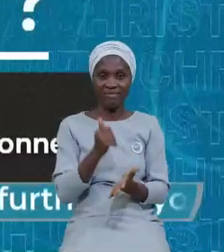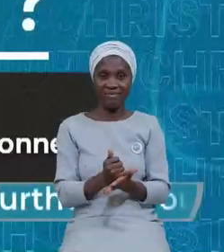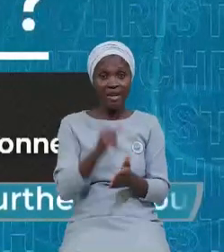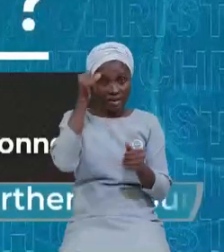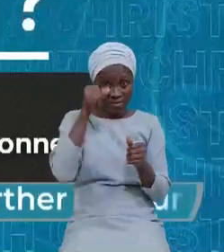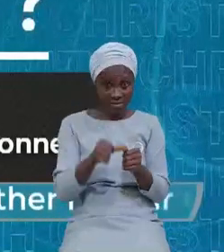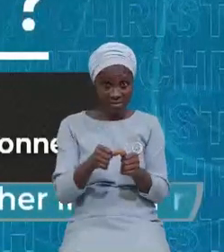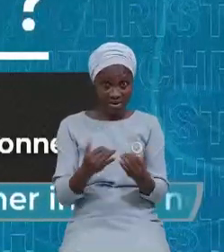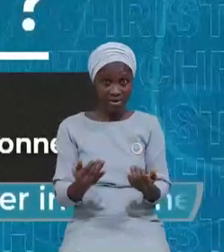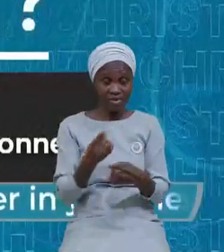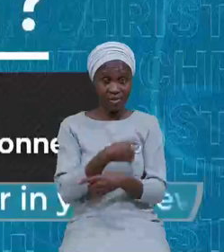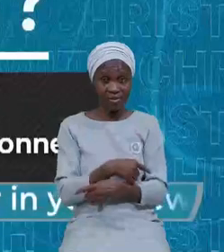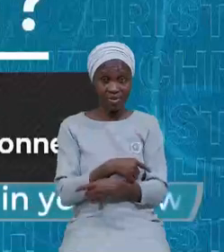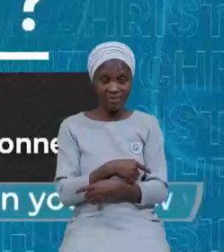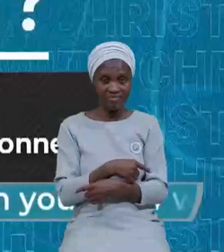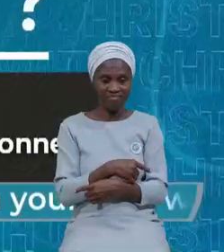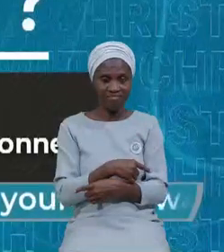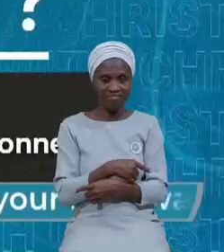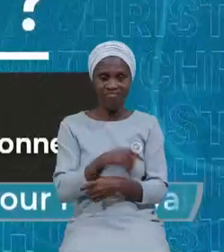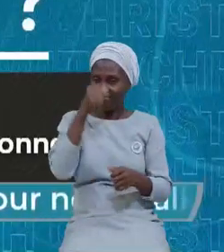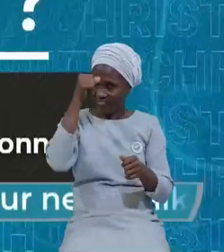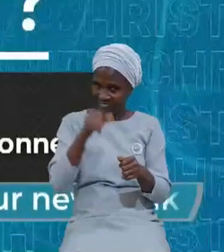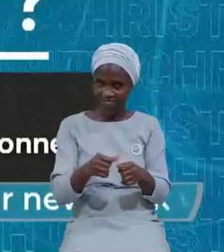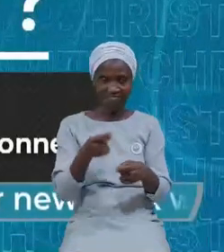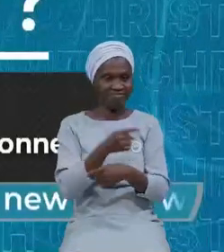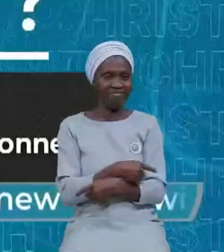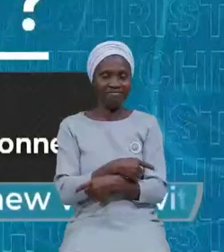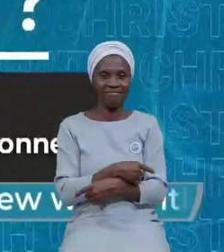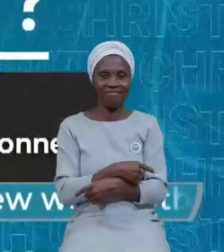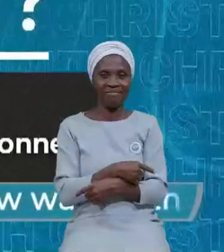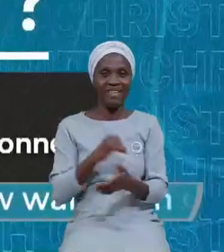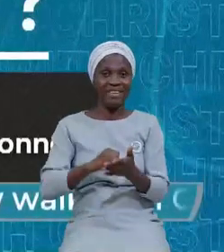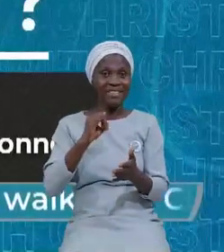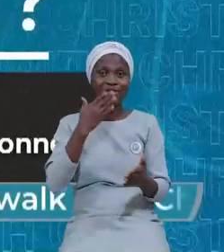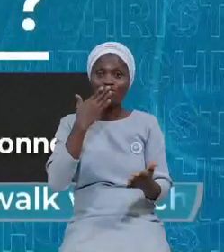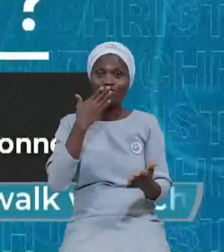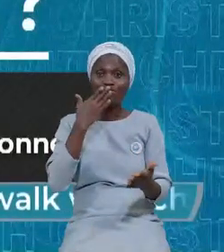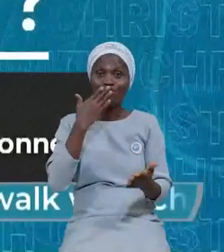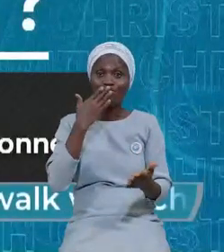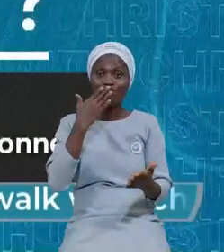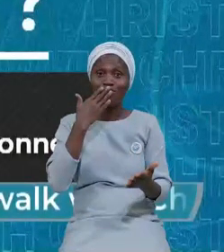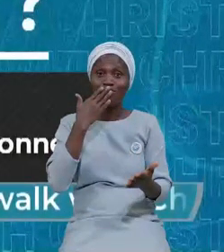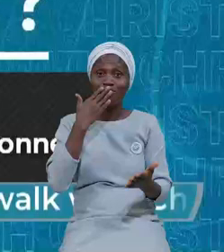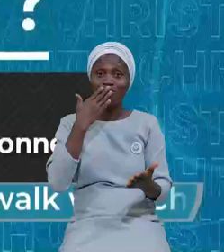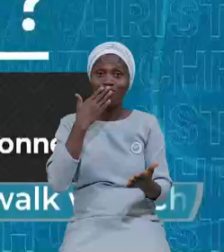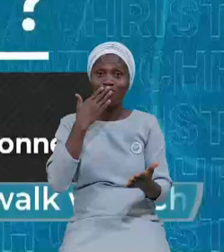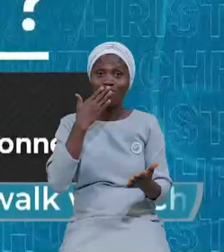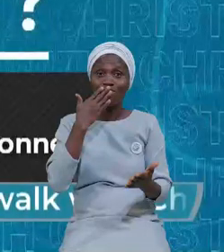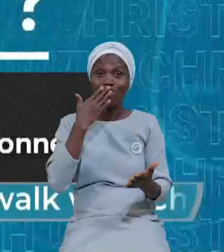fait appelez-vous aujourd'hui notez cela c'est un jour que vous n'allez jamais oublier